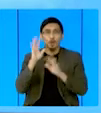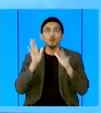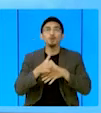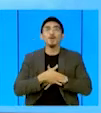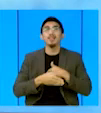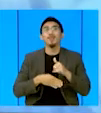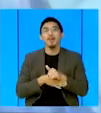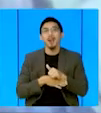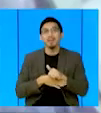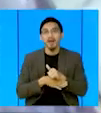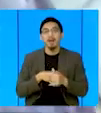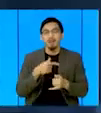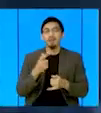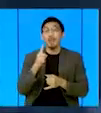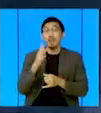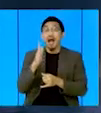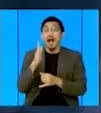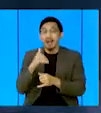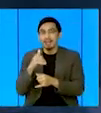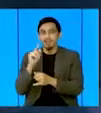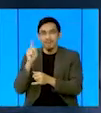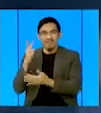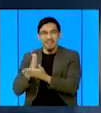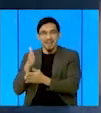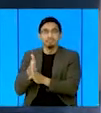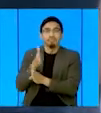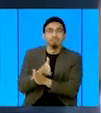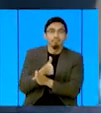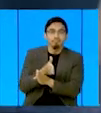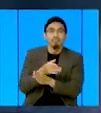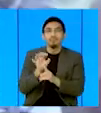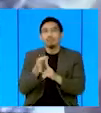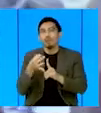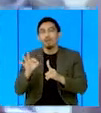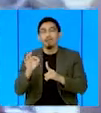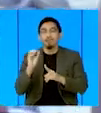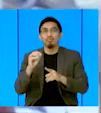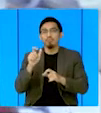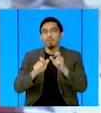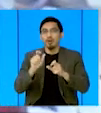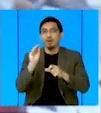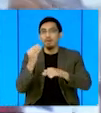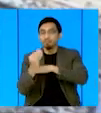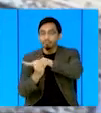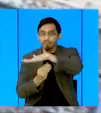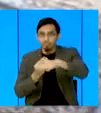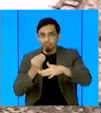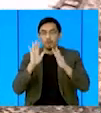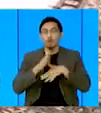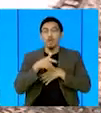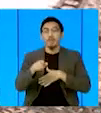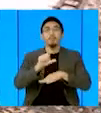Adha satu hari lebih cepat dari yang ditetapkan oleh pemerintah. 10.000 jemaah dari Jabodetabek memadati hingga area luar masjid.